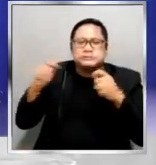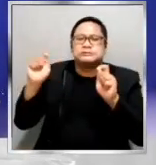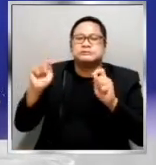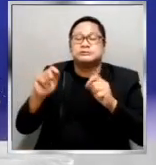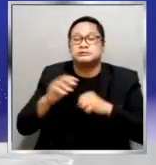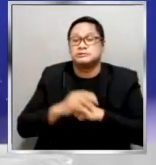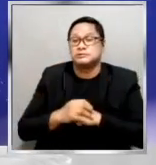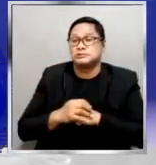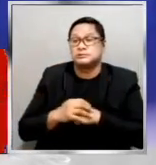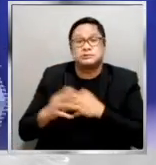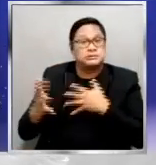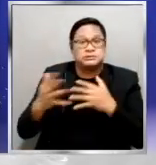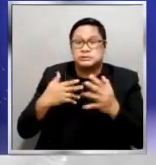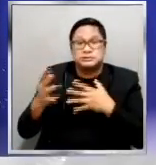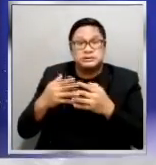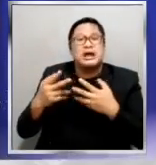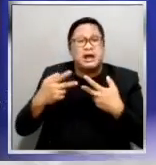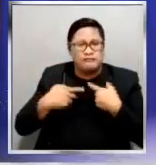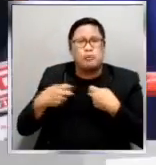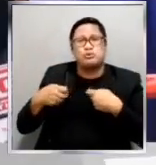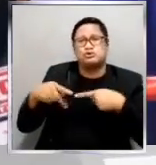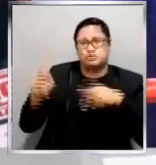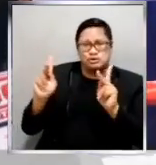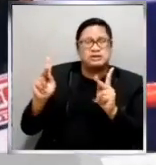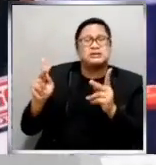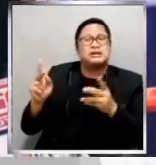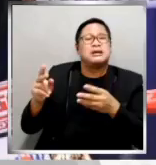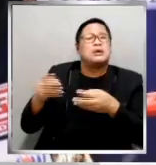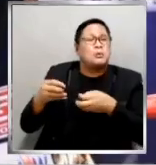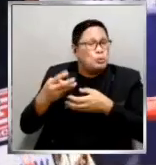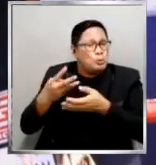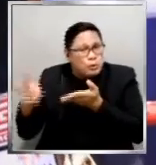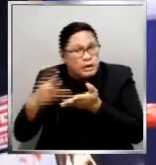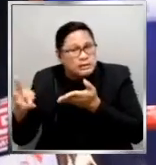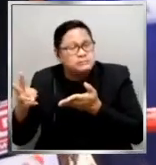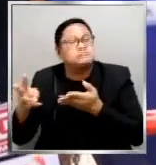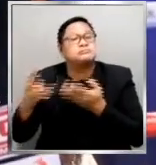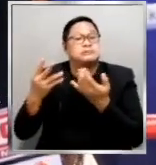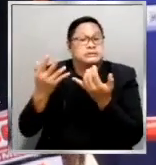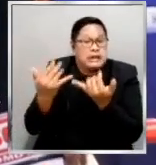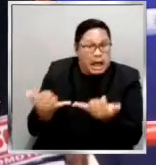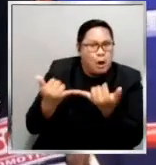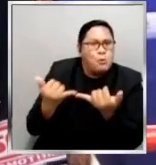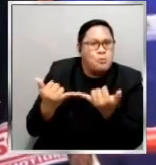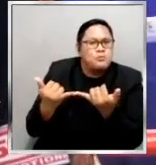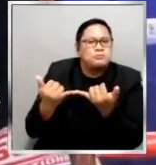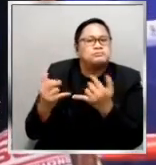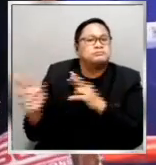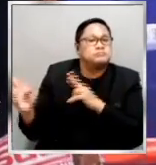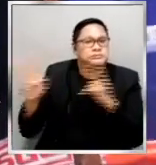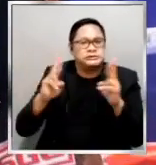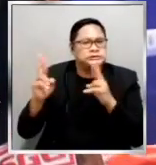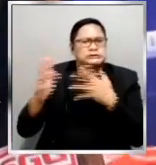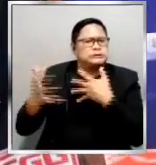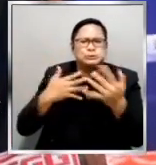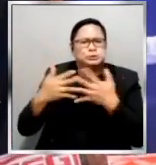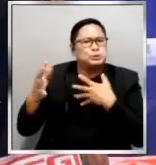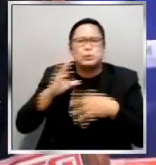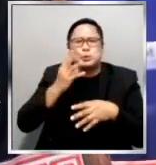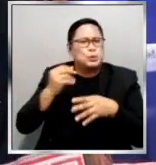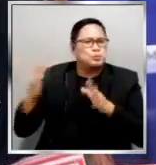mga pagkakataon na minsan ang ipinagkaloob sa kanya, ngayon, handa na si Casimero na kahit na sino pang